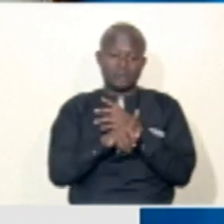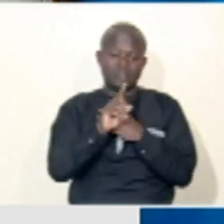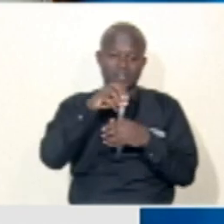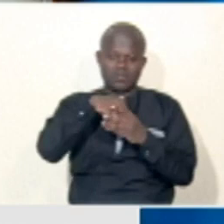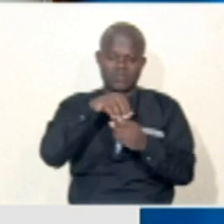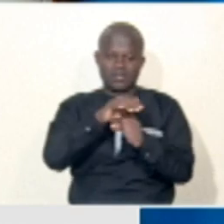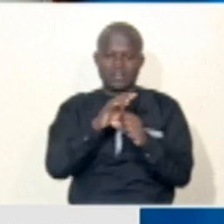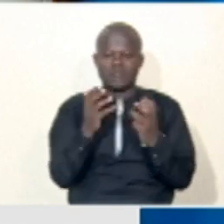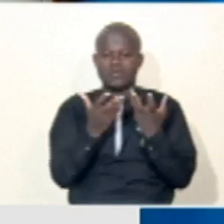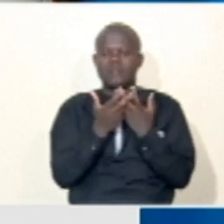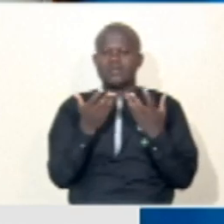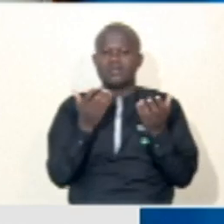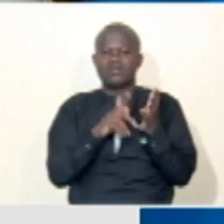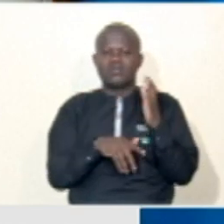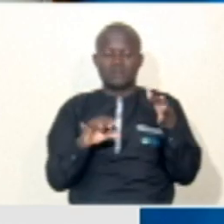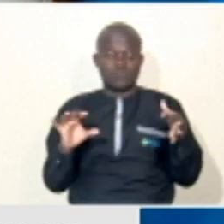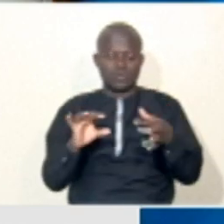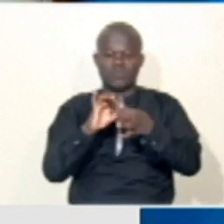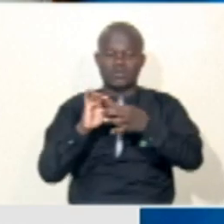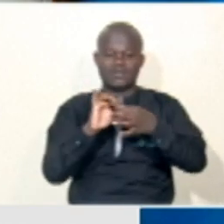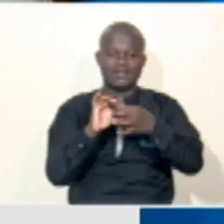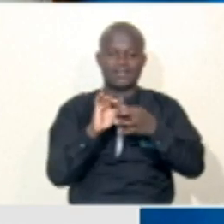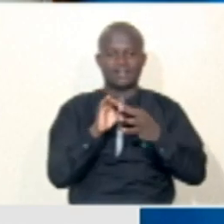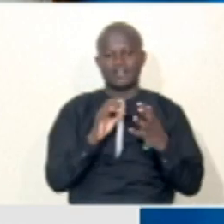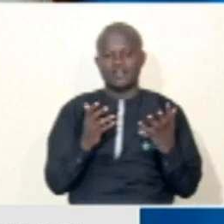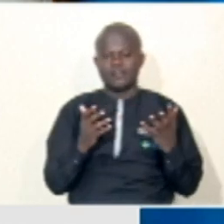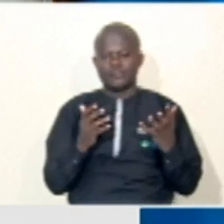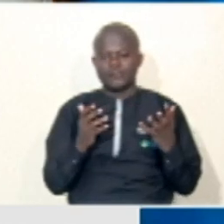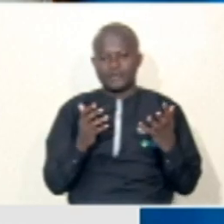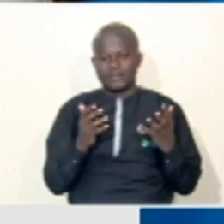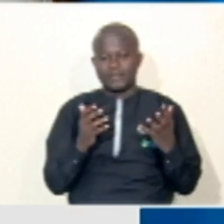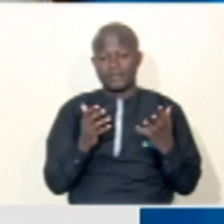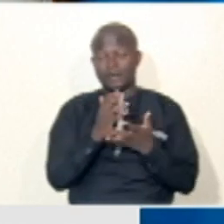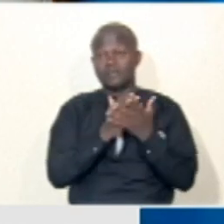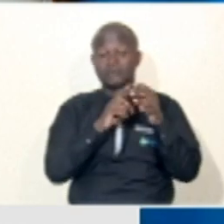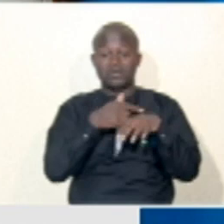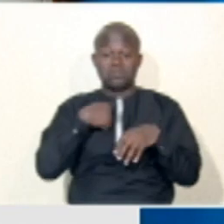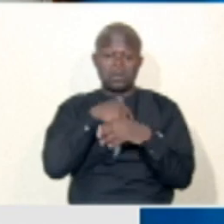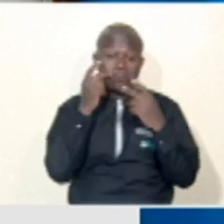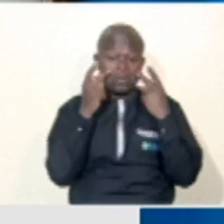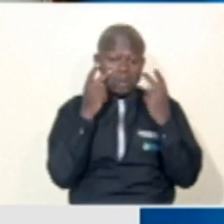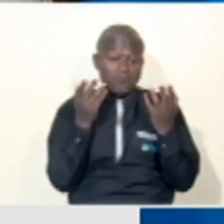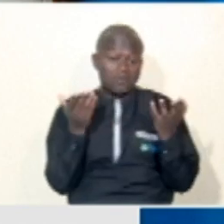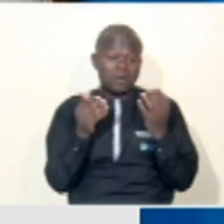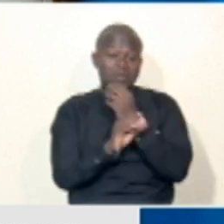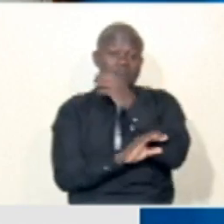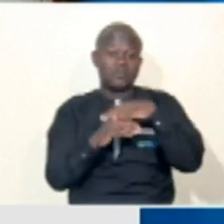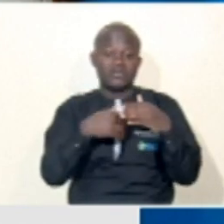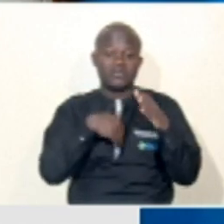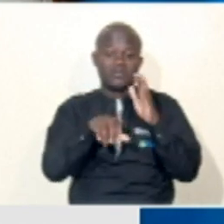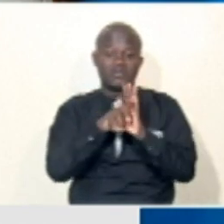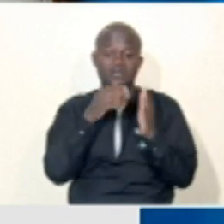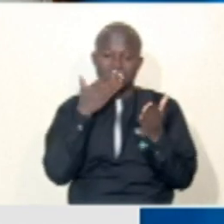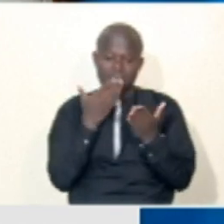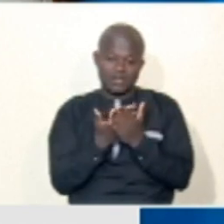cyane bijyanye n'ubuhuza mediation cyangwa se arbitration. Hari aho usanga ibihugu bifite amategeko